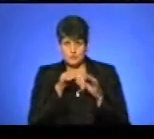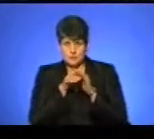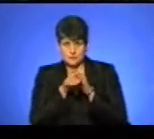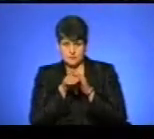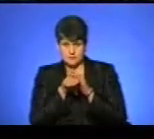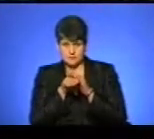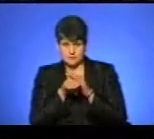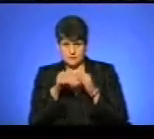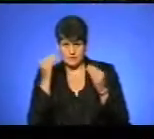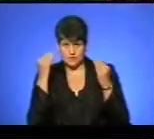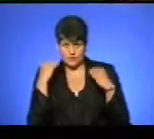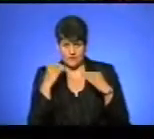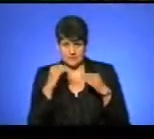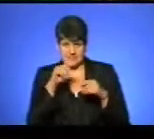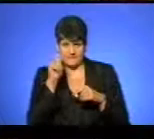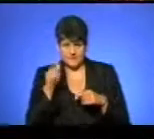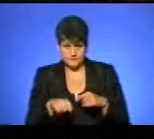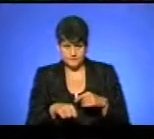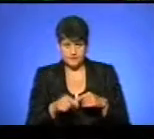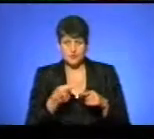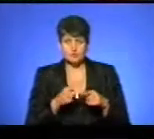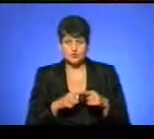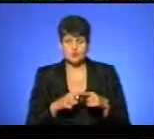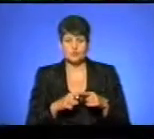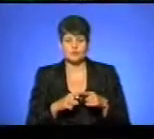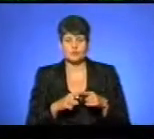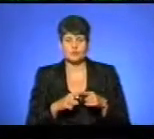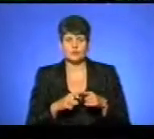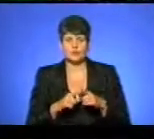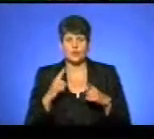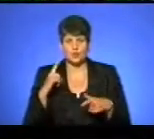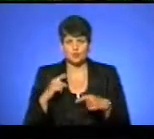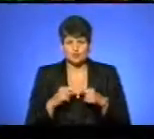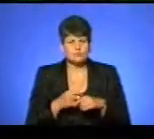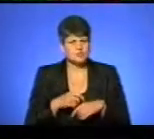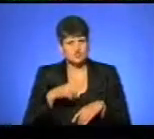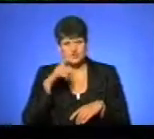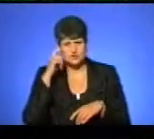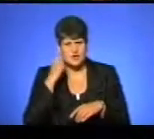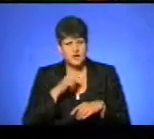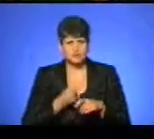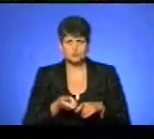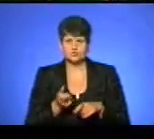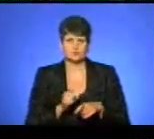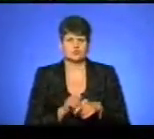військових при війні. В цьому костюмі жарко дуже і зброя важка,